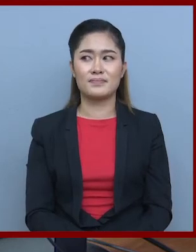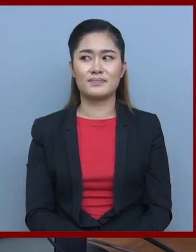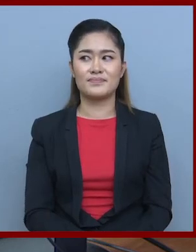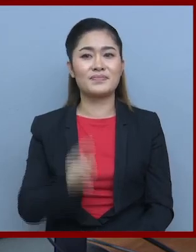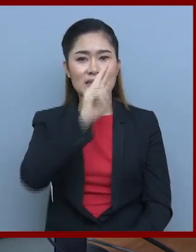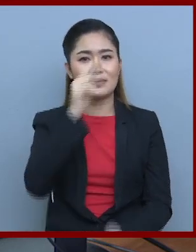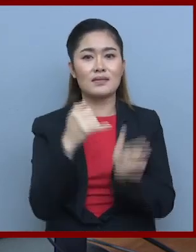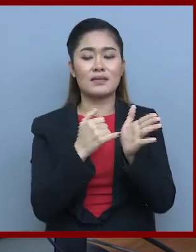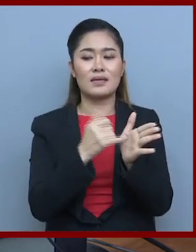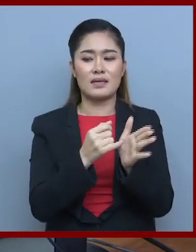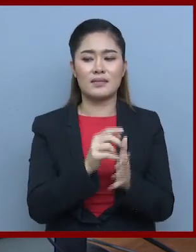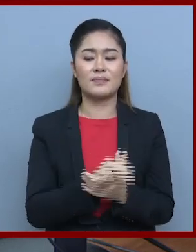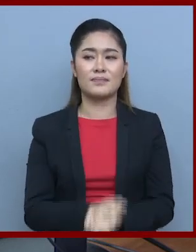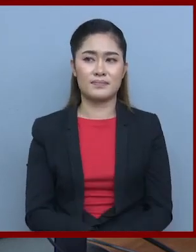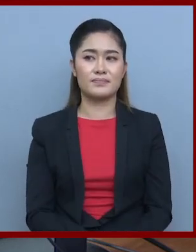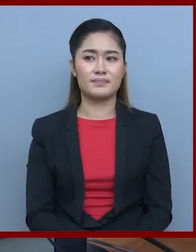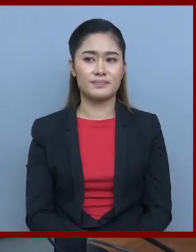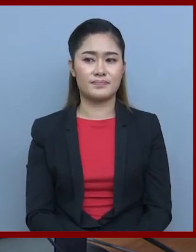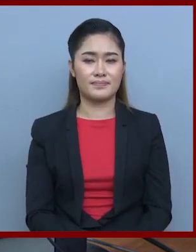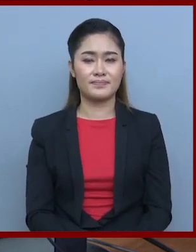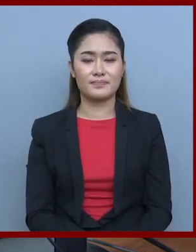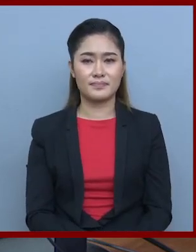การใช้งานพูดผิดนะไม่ใช่การชม